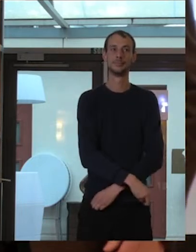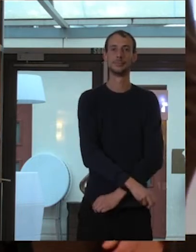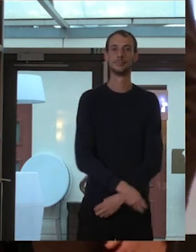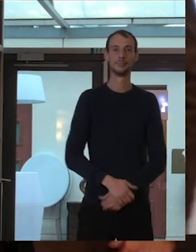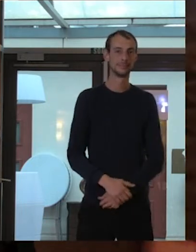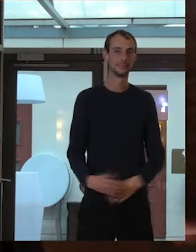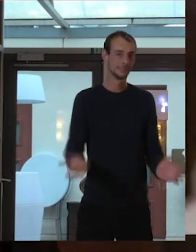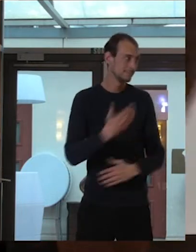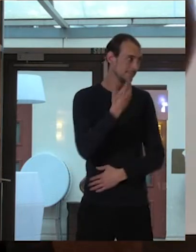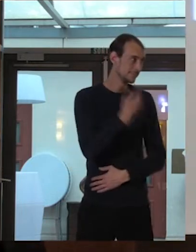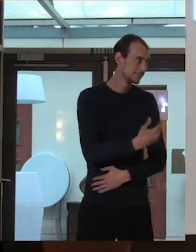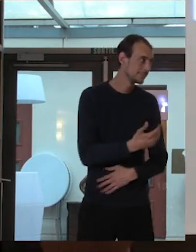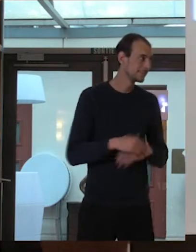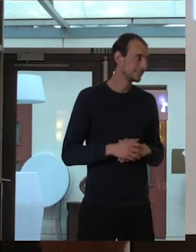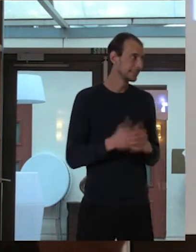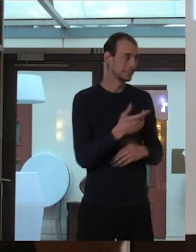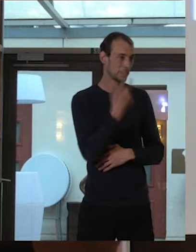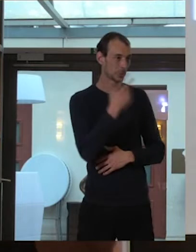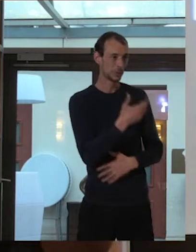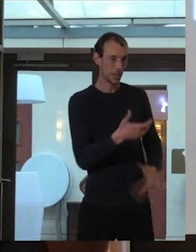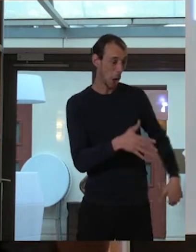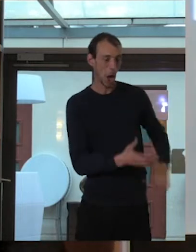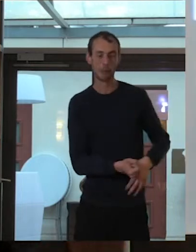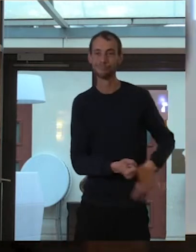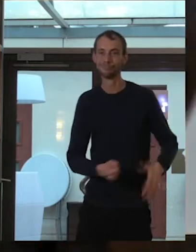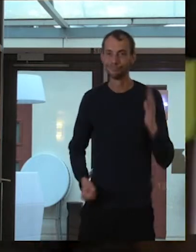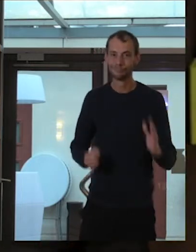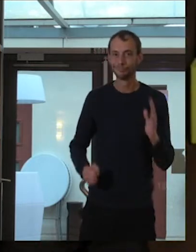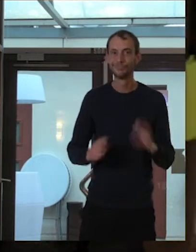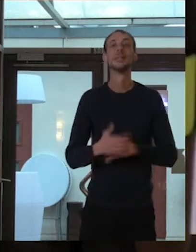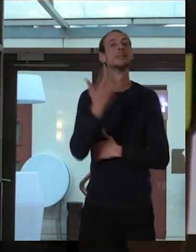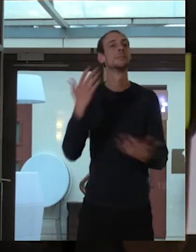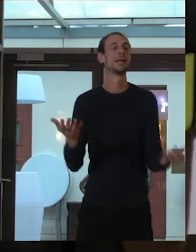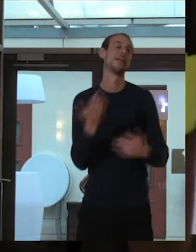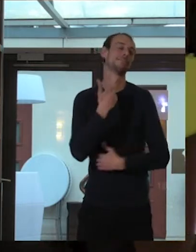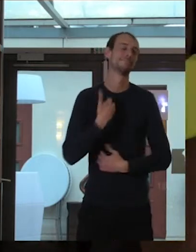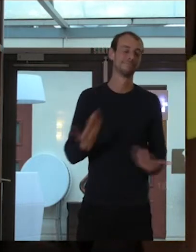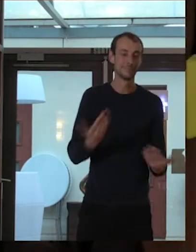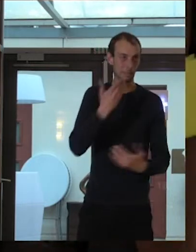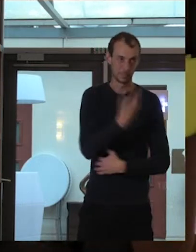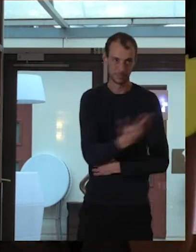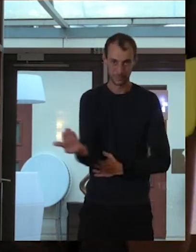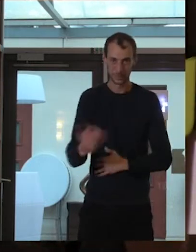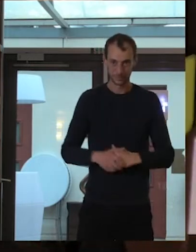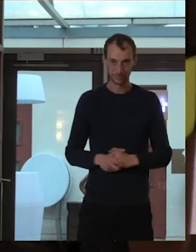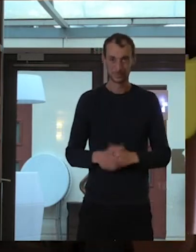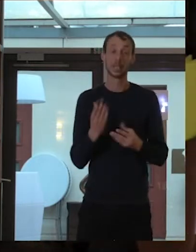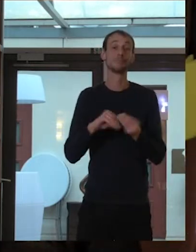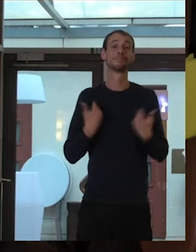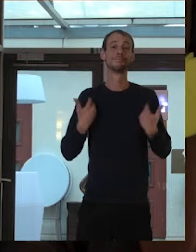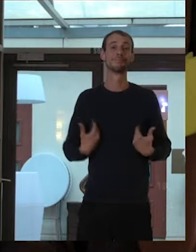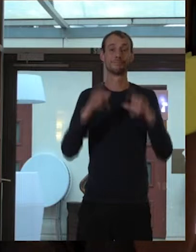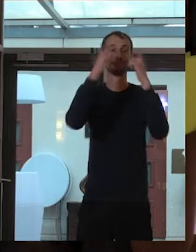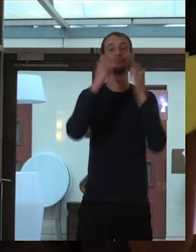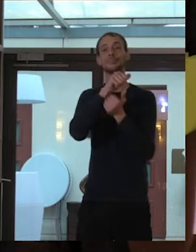Merci Claudine pour cette transmission de relais. À mon tour de vous saluer toutes et tous et dire... en tant qu'adjoint au sport de la